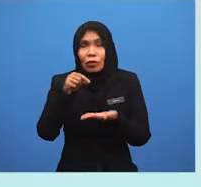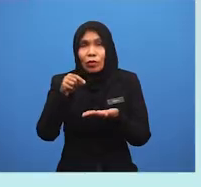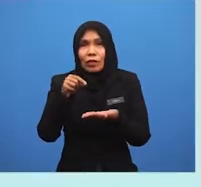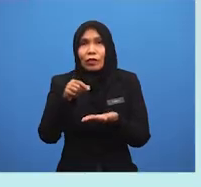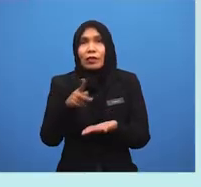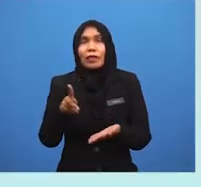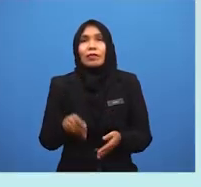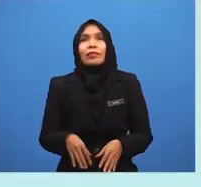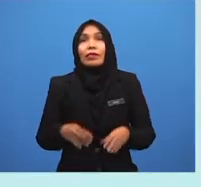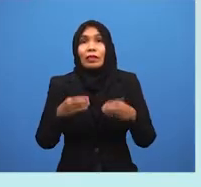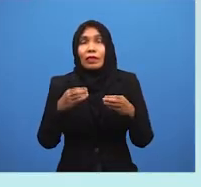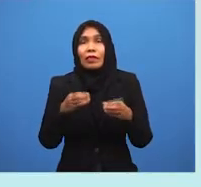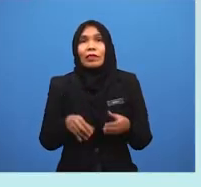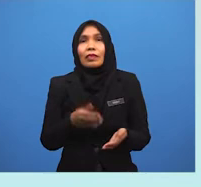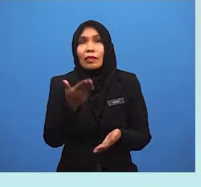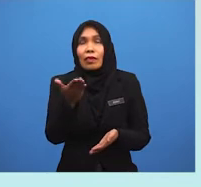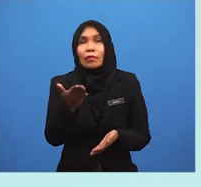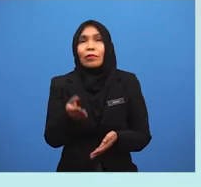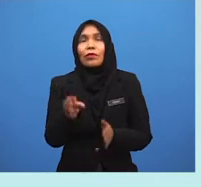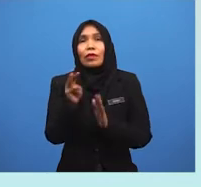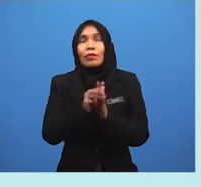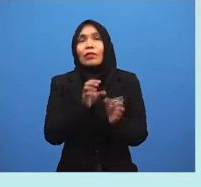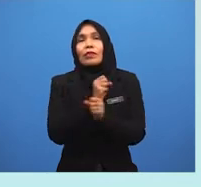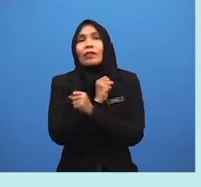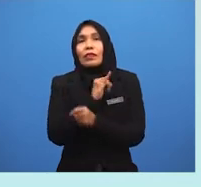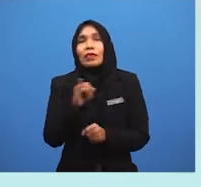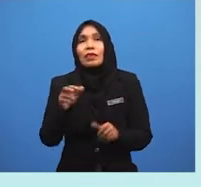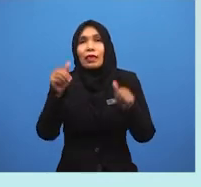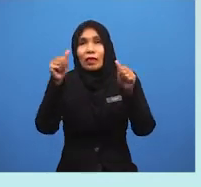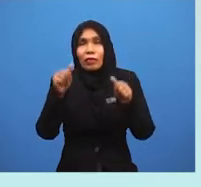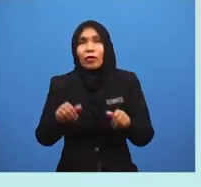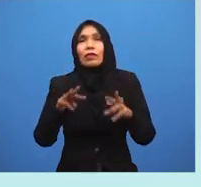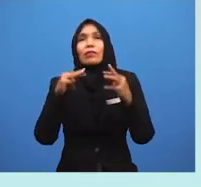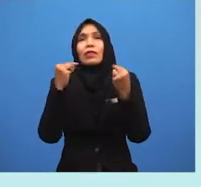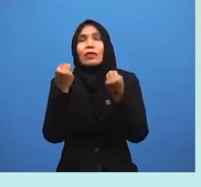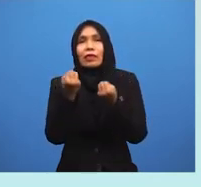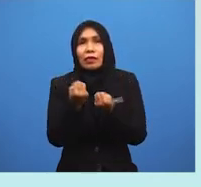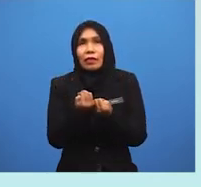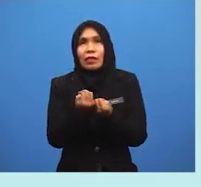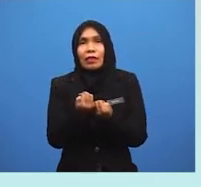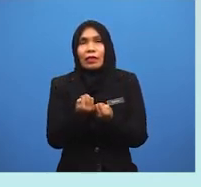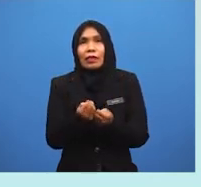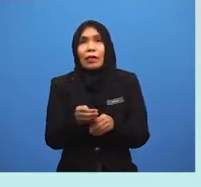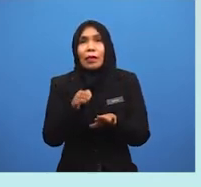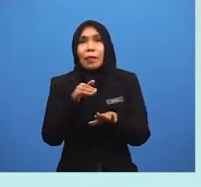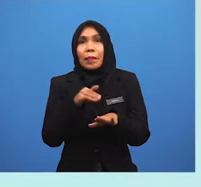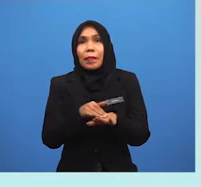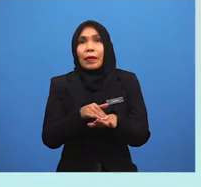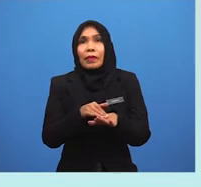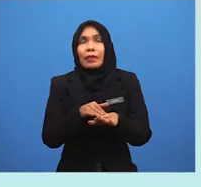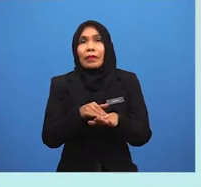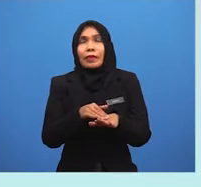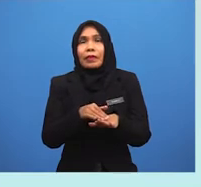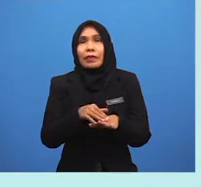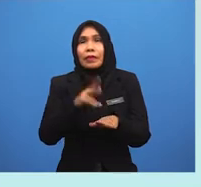tuliskan cara dan kepentingan kamu menyayangi anggota masyarakat tersebut pada